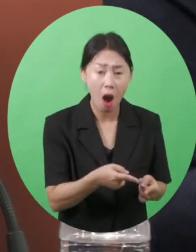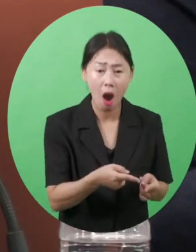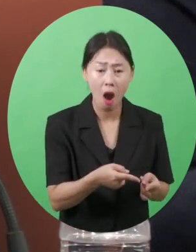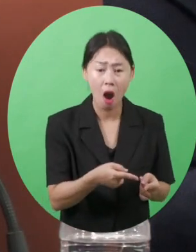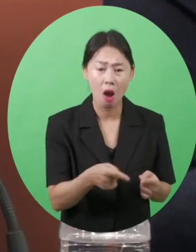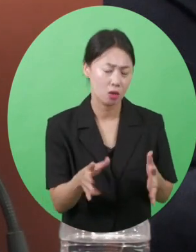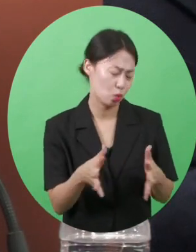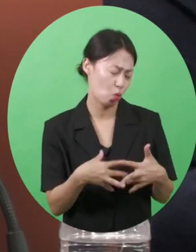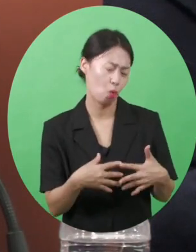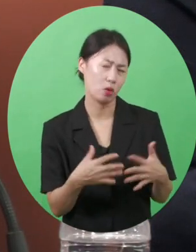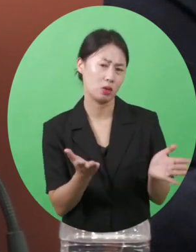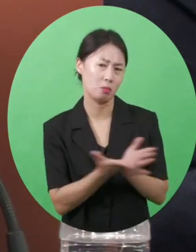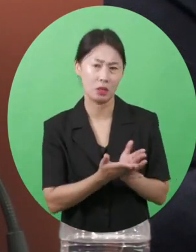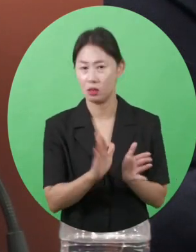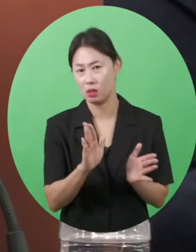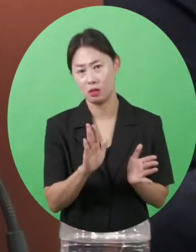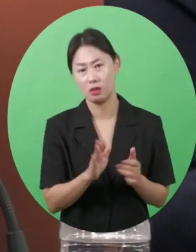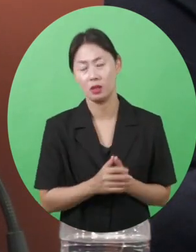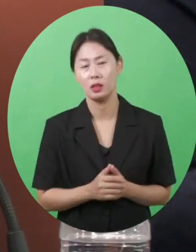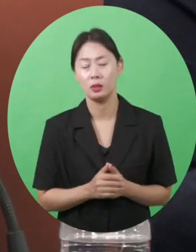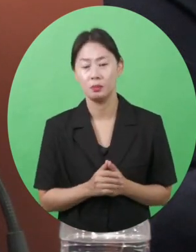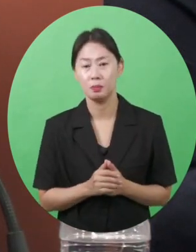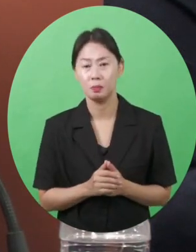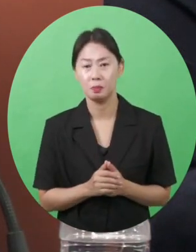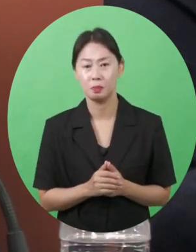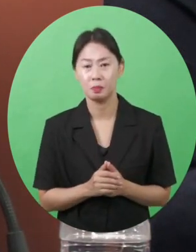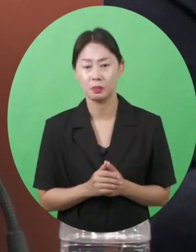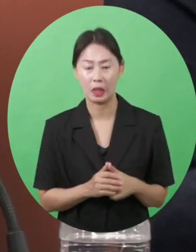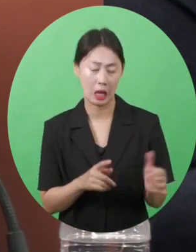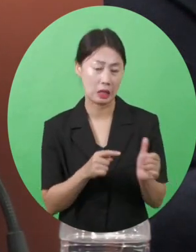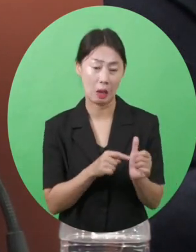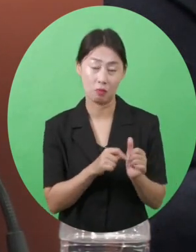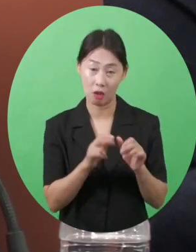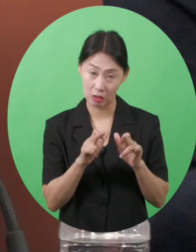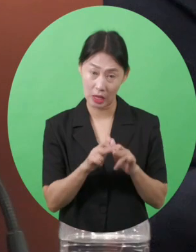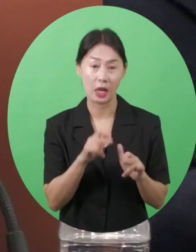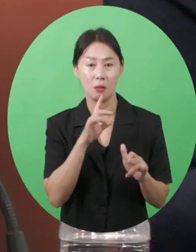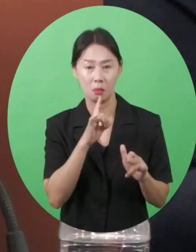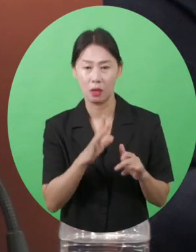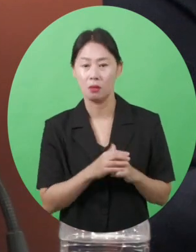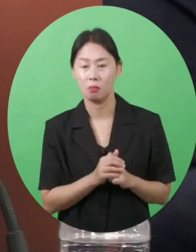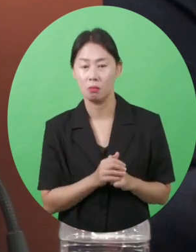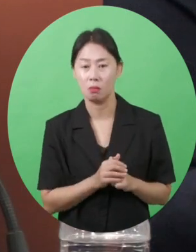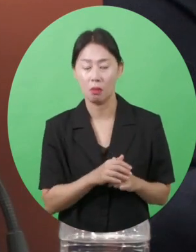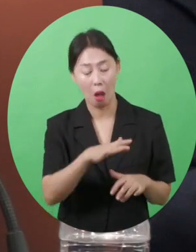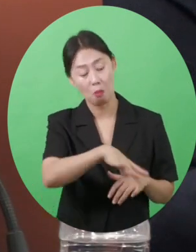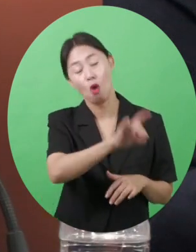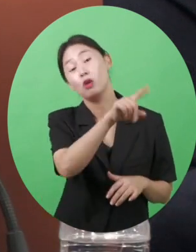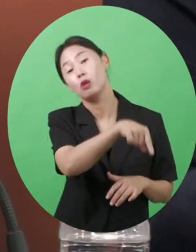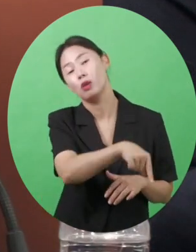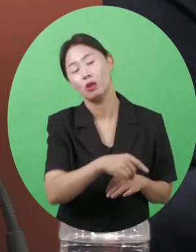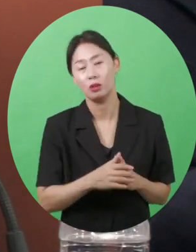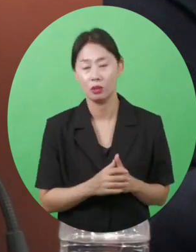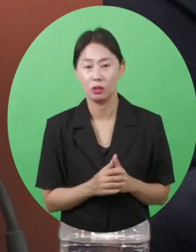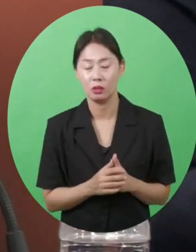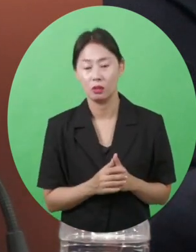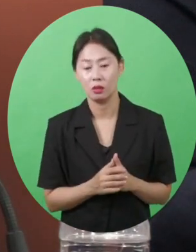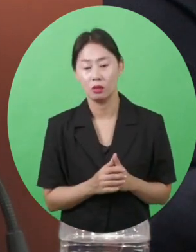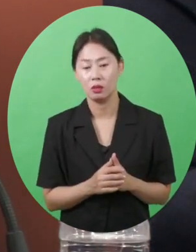좀 여력치 않아서 그 남성 장애인 분들 위주라고 하더라고요.